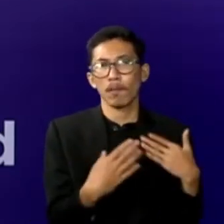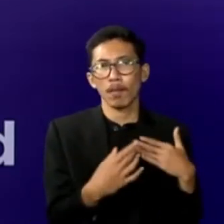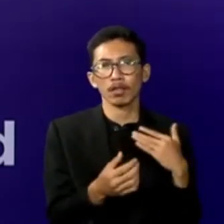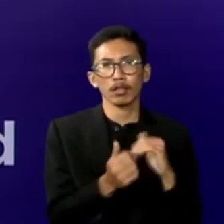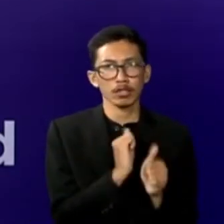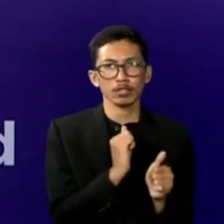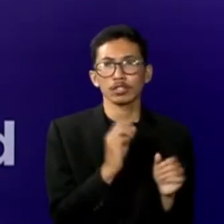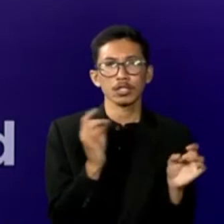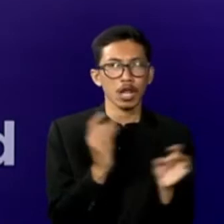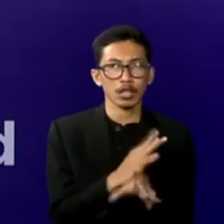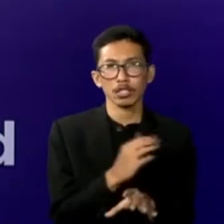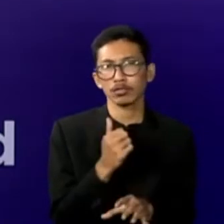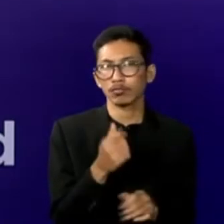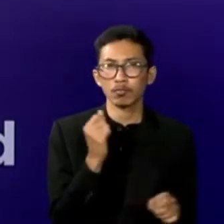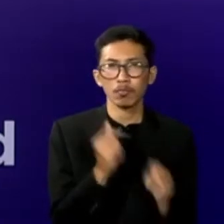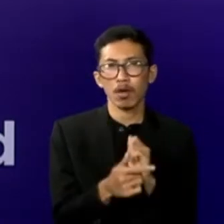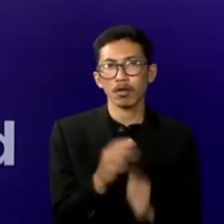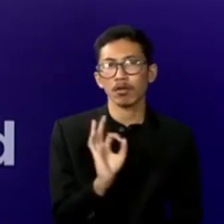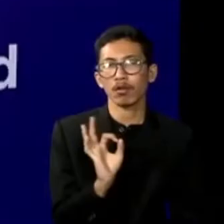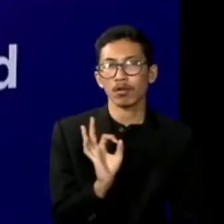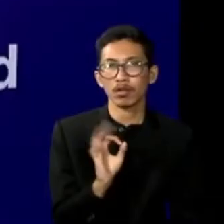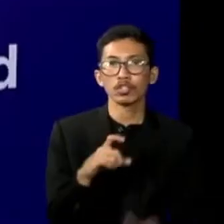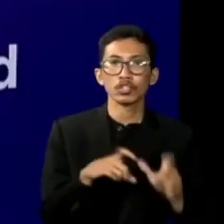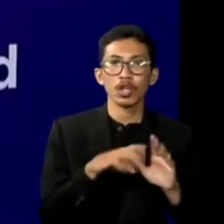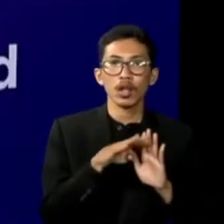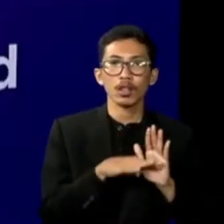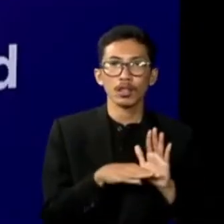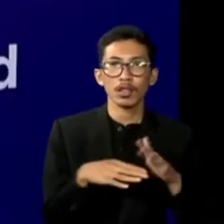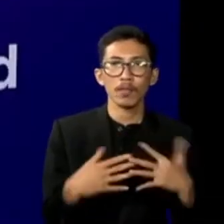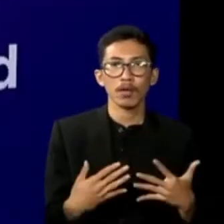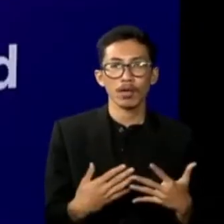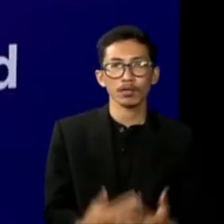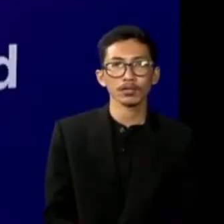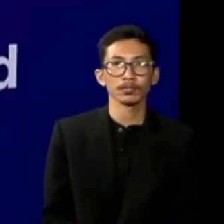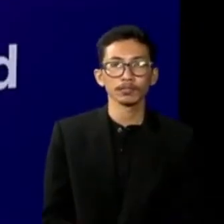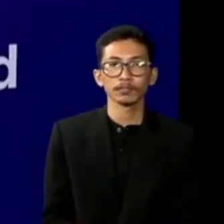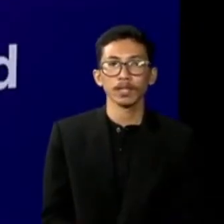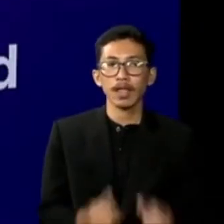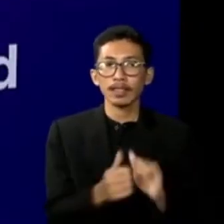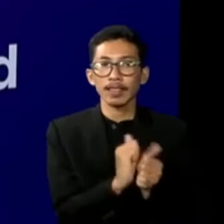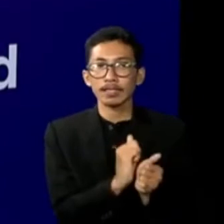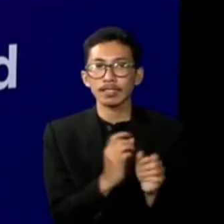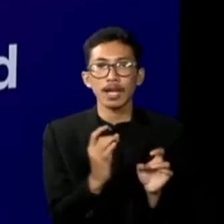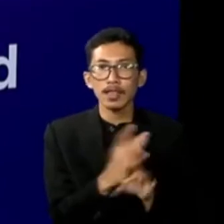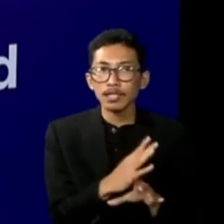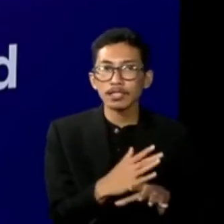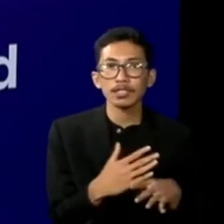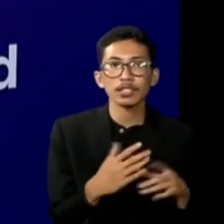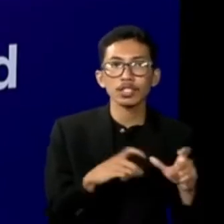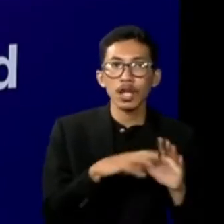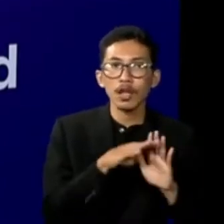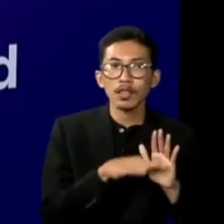dan itu Gratis Gratis prasyaratnya apa saja itu depannya prasyarat untuk melakukan testing dengan gratis di Puskesmas dan